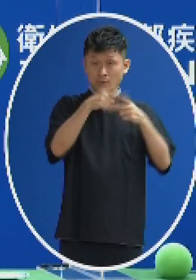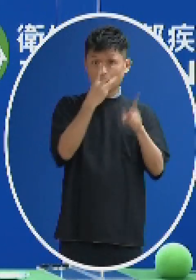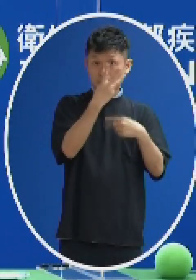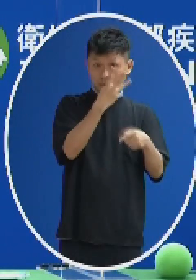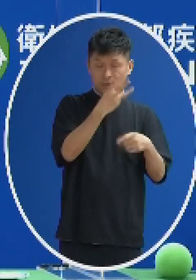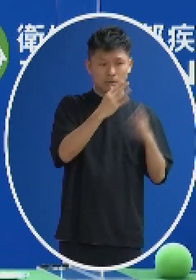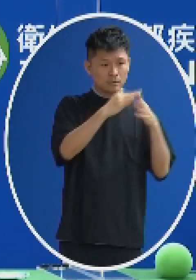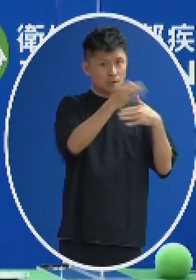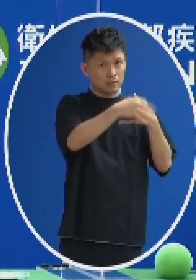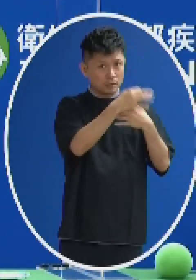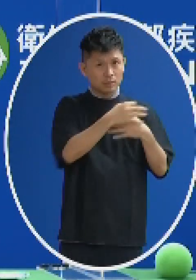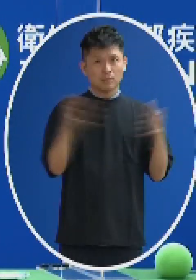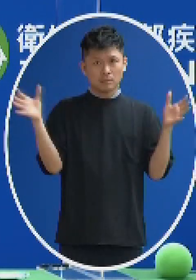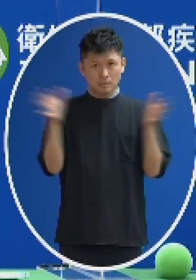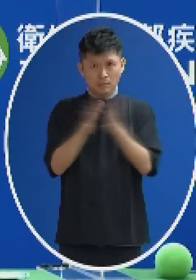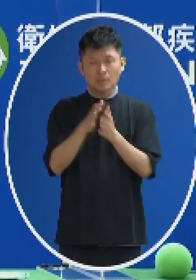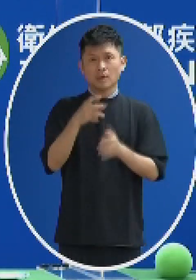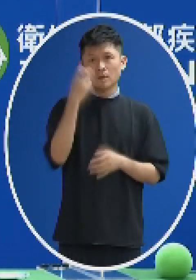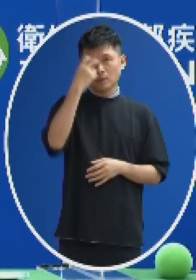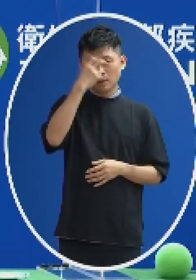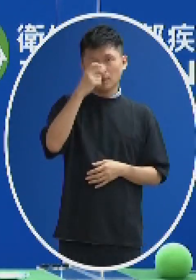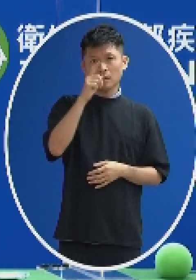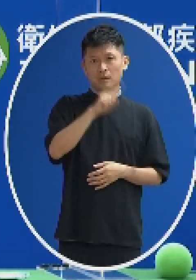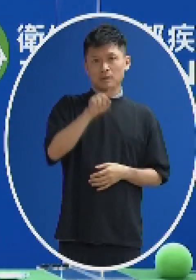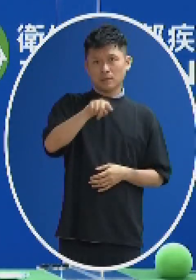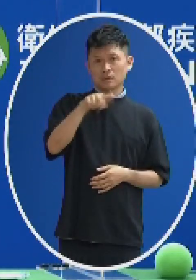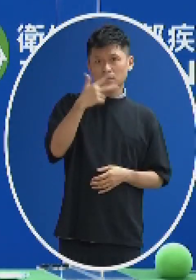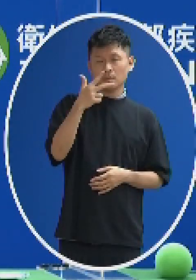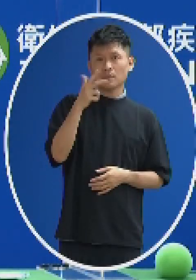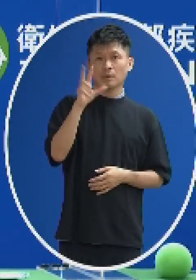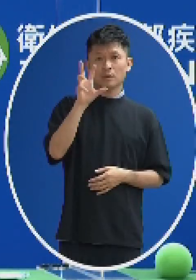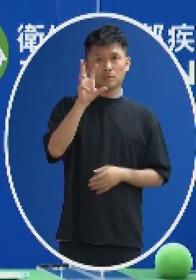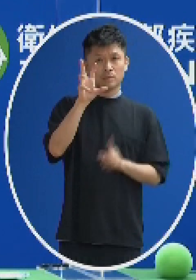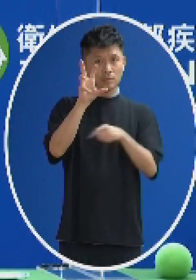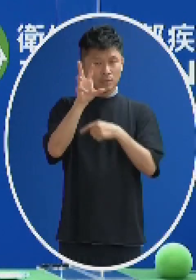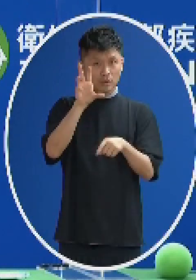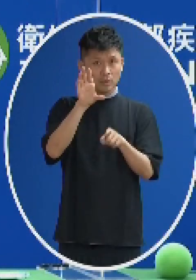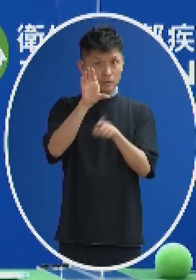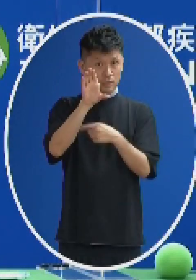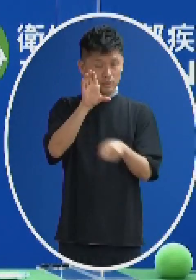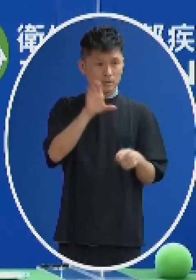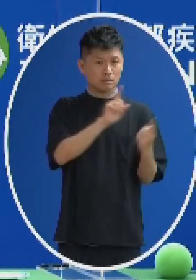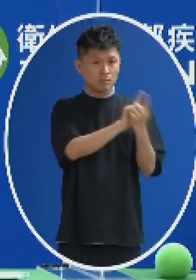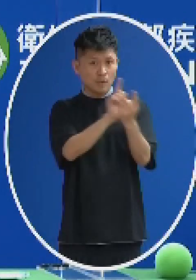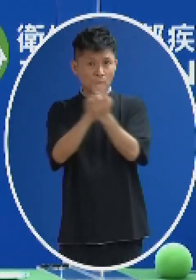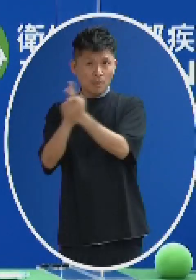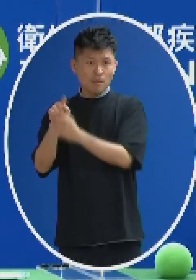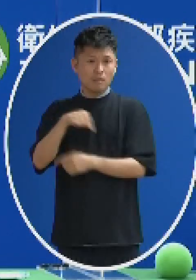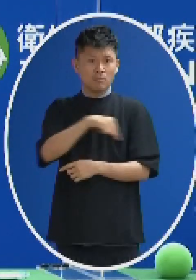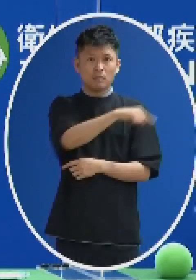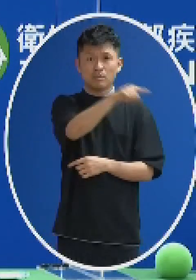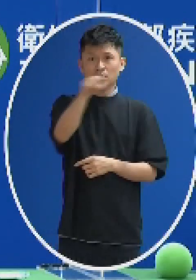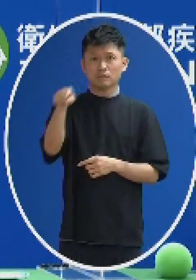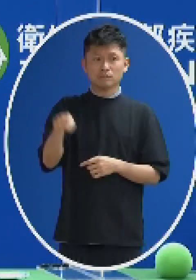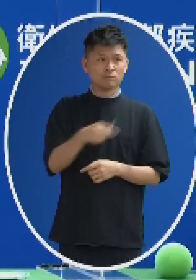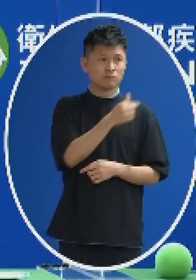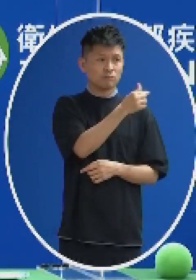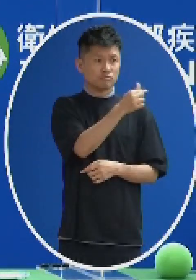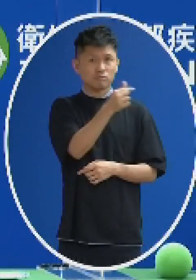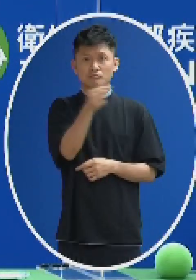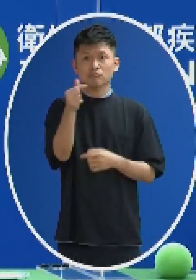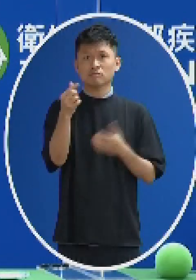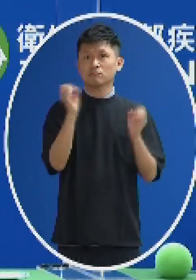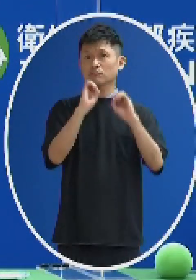了1790人他的接触者等等的，都没有另外的阳性的个